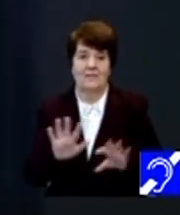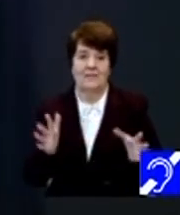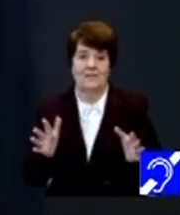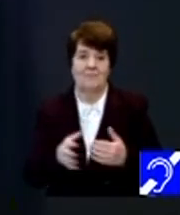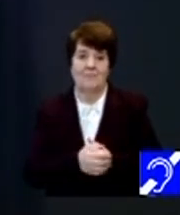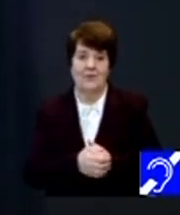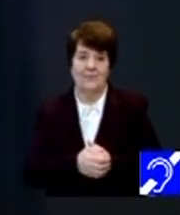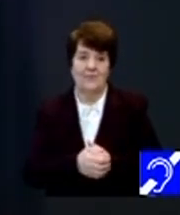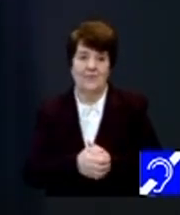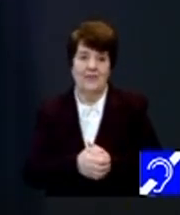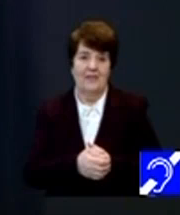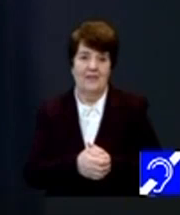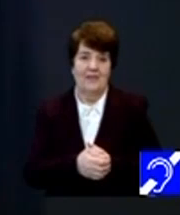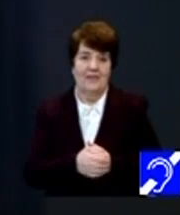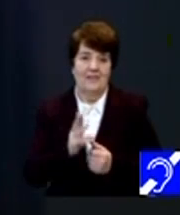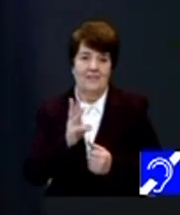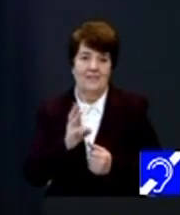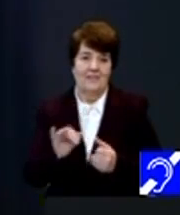prea aflu ce se întâmplă și